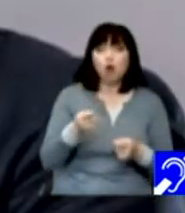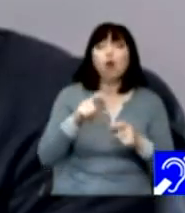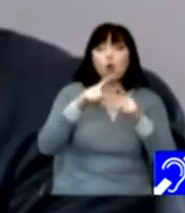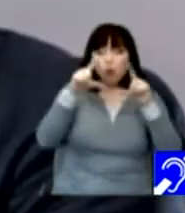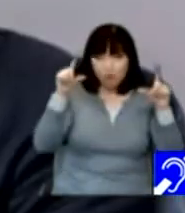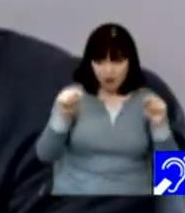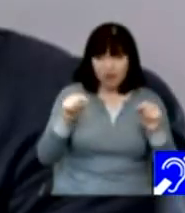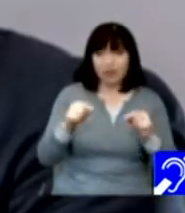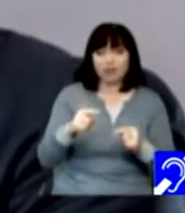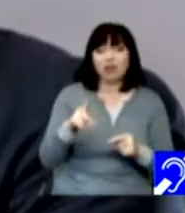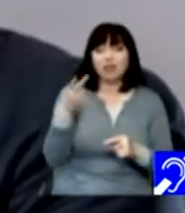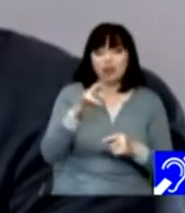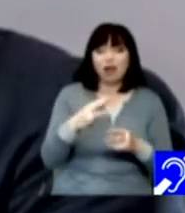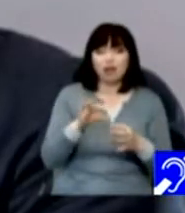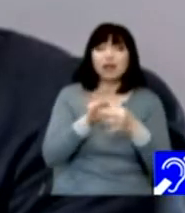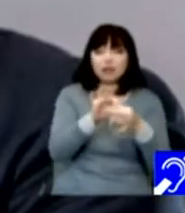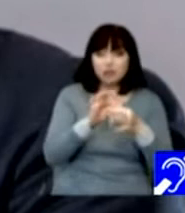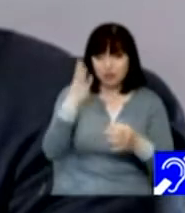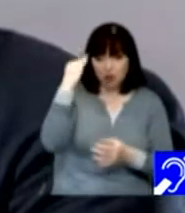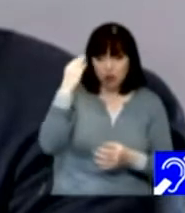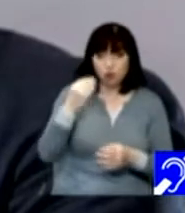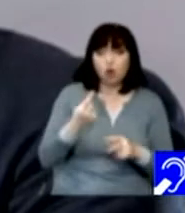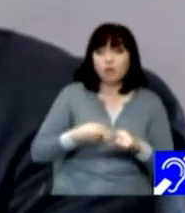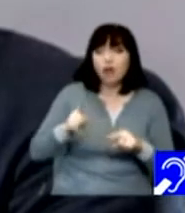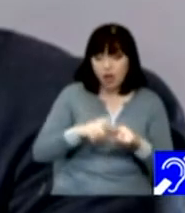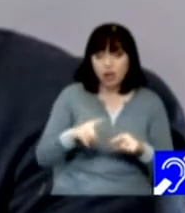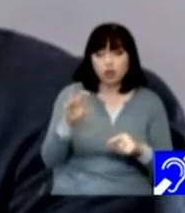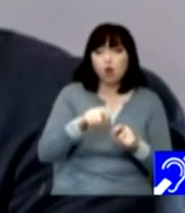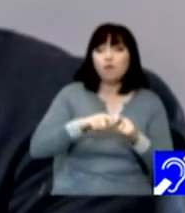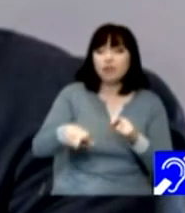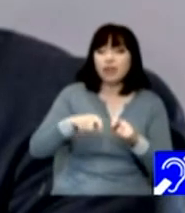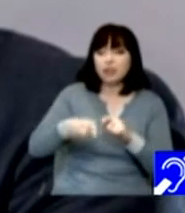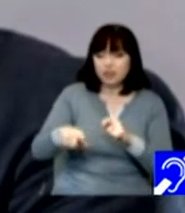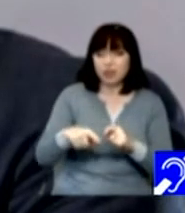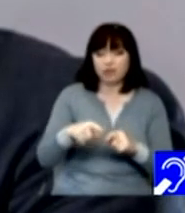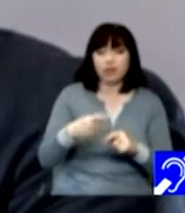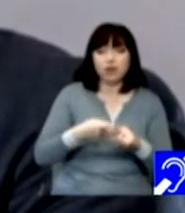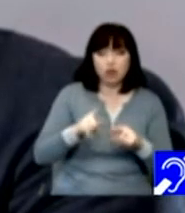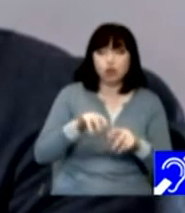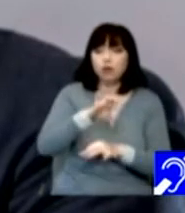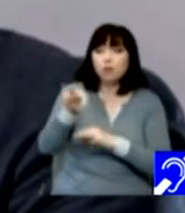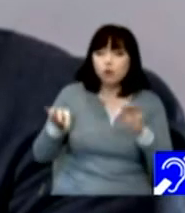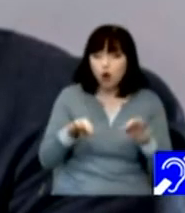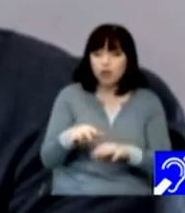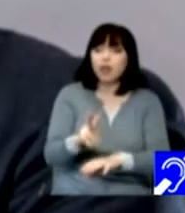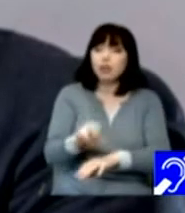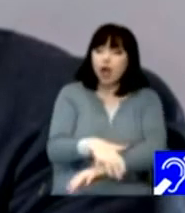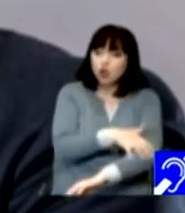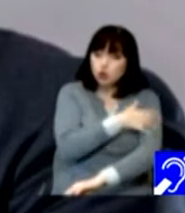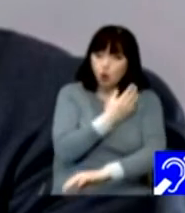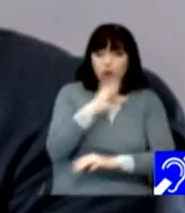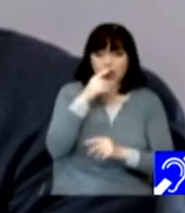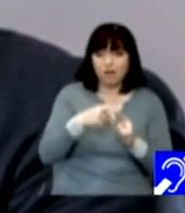nouă a Departamentului pentru relația cu Republica Moldova este de a finanța proiecte cu impact extins și vizibilitate mare,